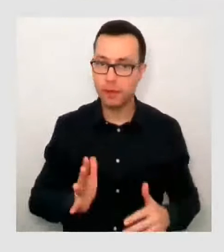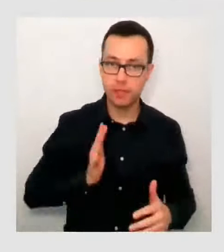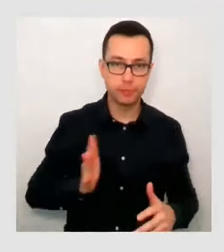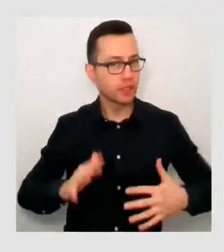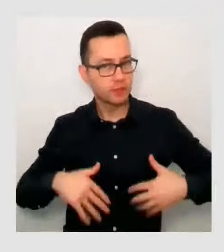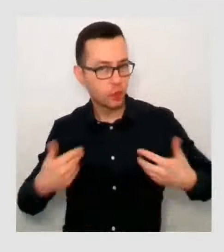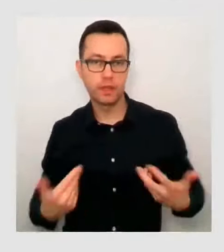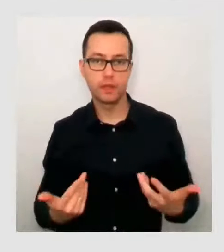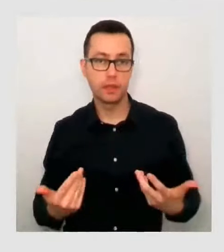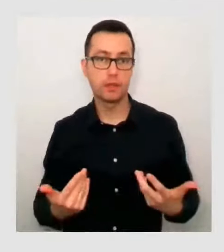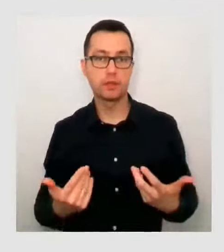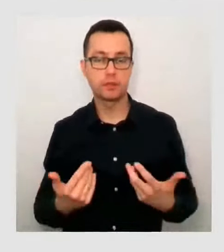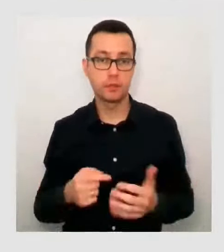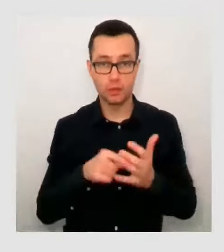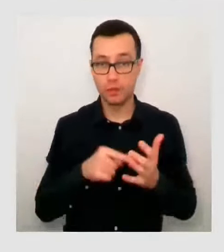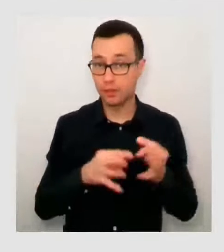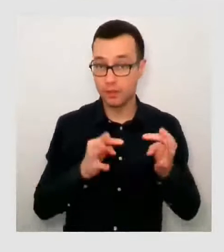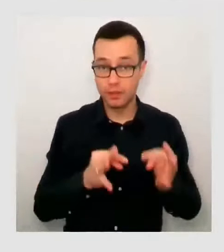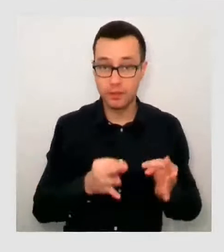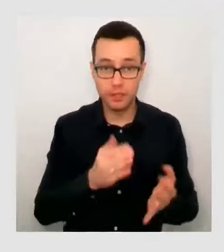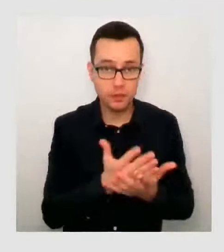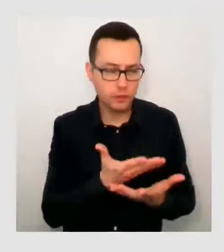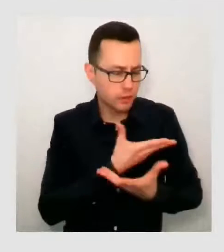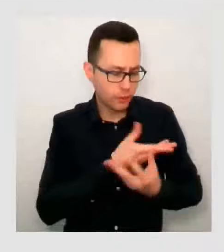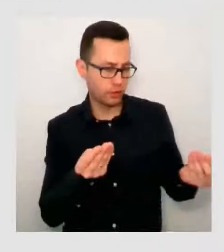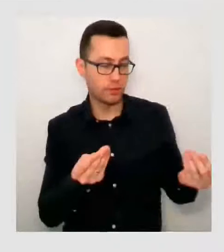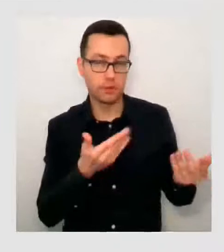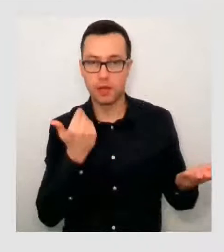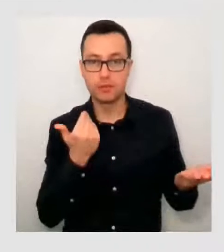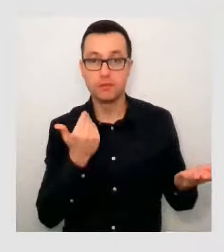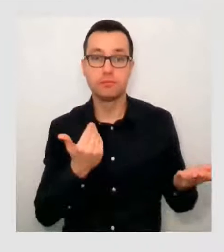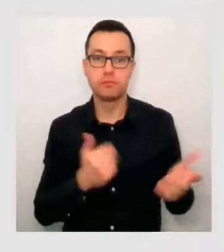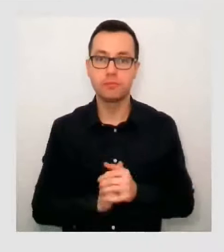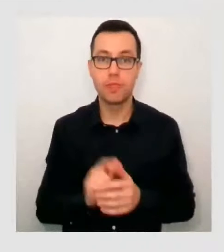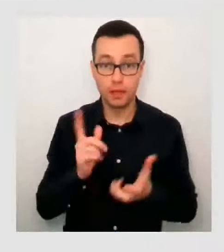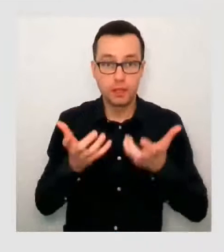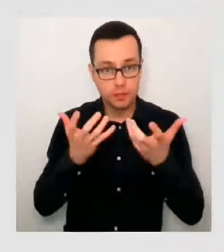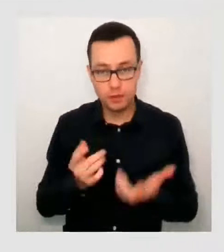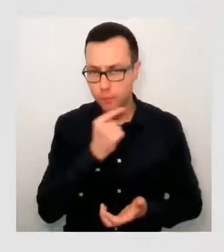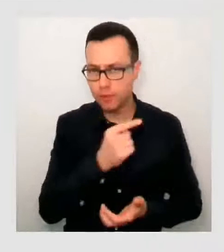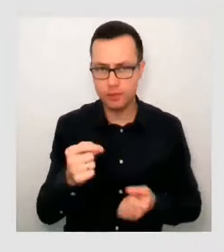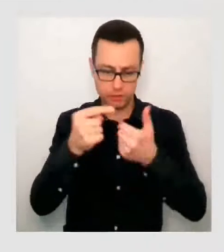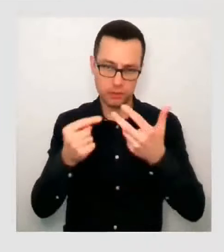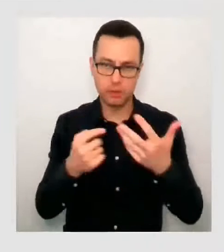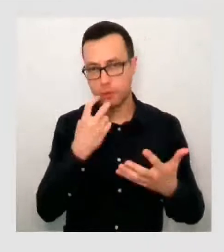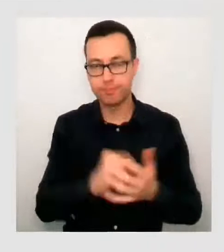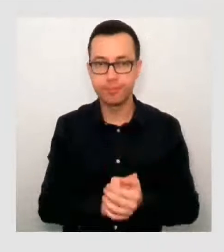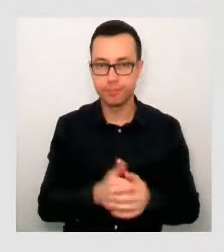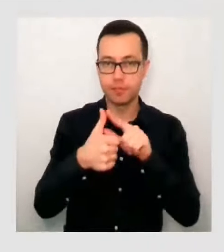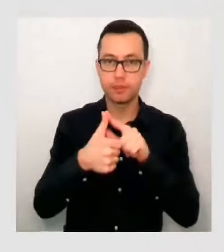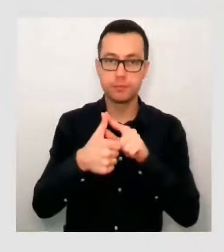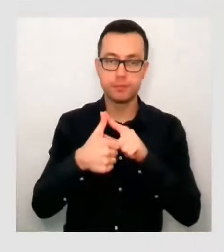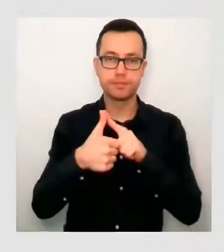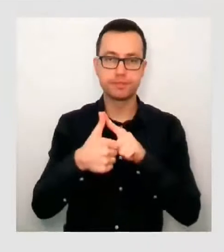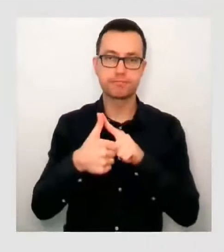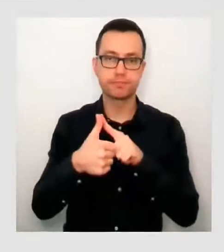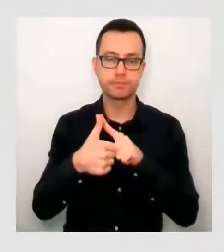już po tym nie został nawet ślad, ale chciałbym tutaj zwrócić uwagę na kilka aspektów. Po pierwsze uważam, że, jeśli następny slajd bym